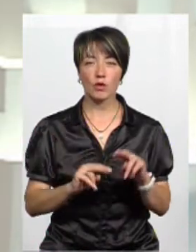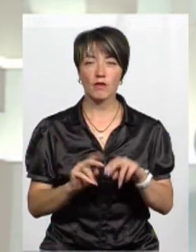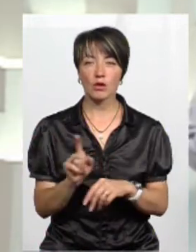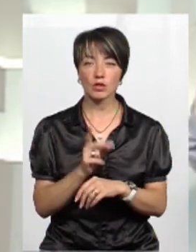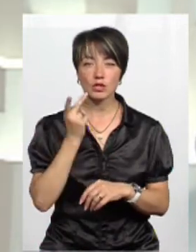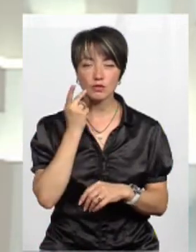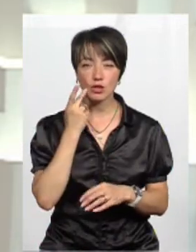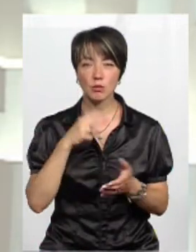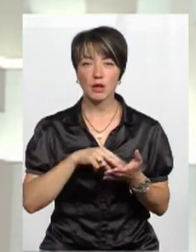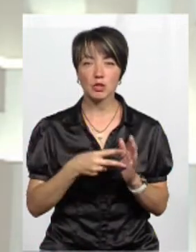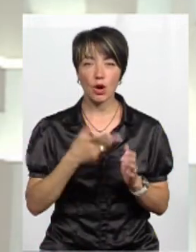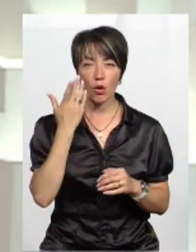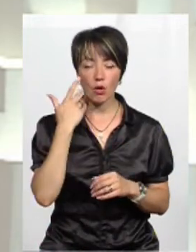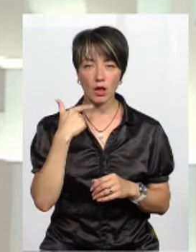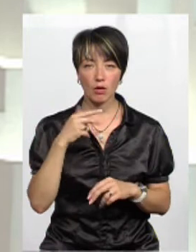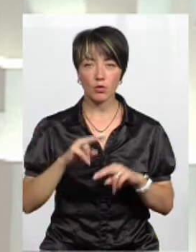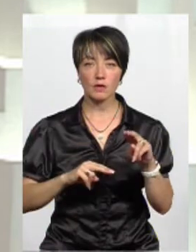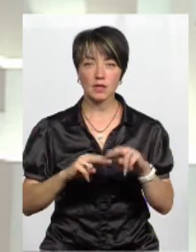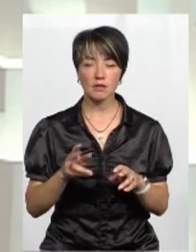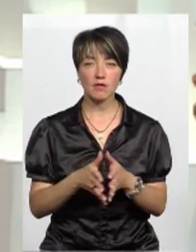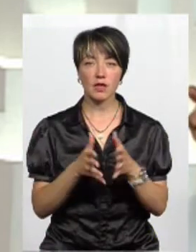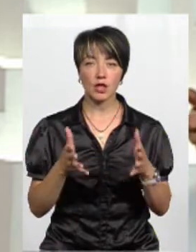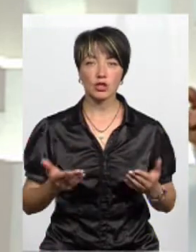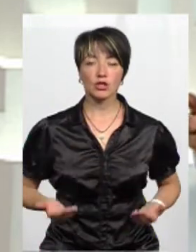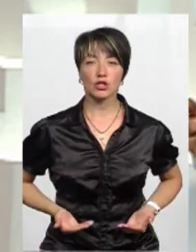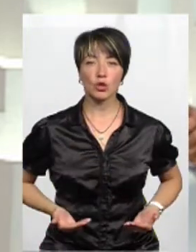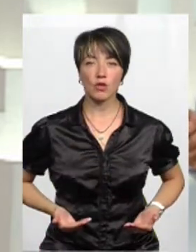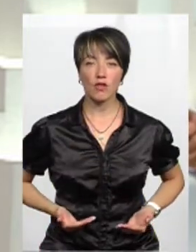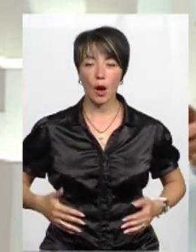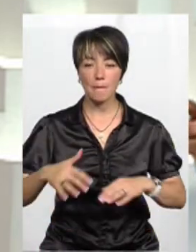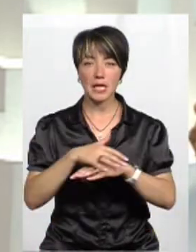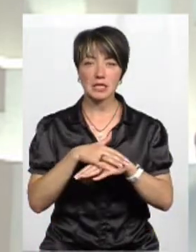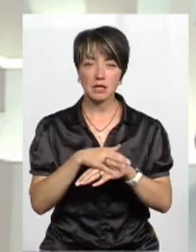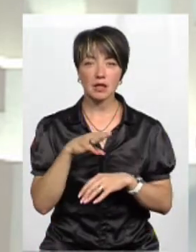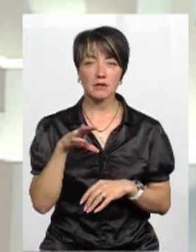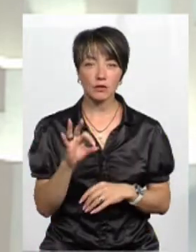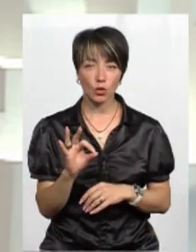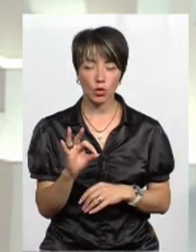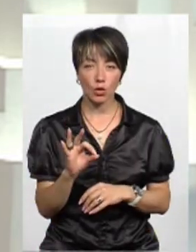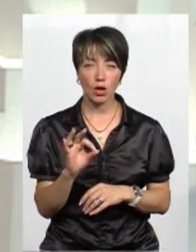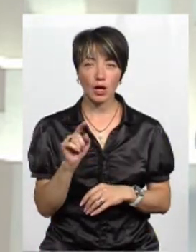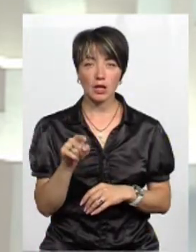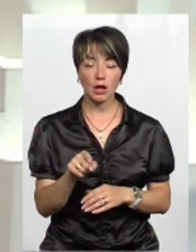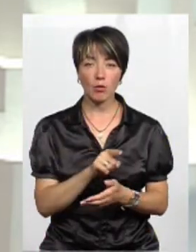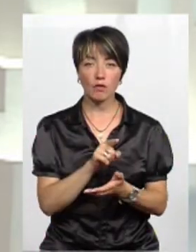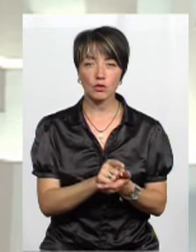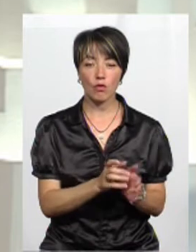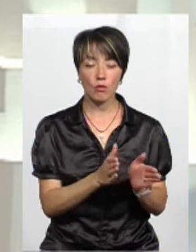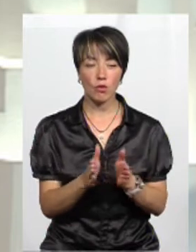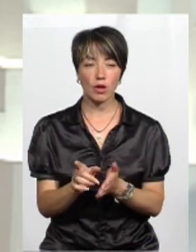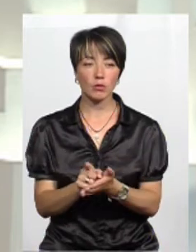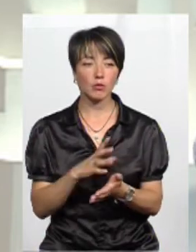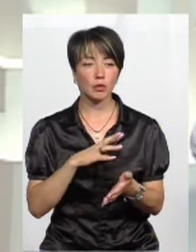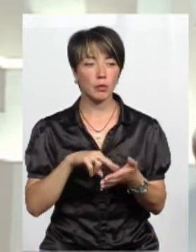завжди передбачається, коли йде будівництво великих житлових масивів, то там в обов'язковому порядку мають